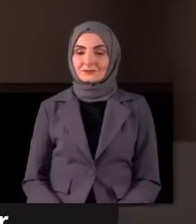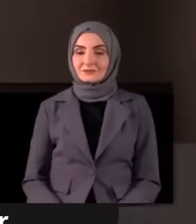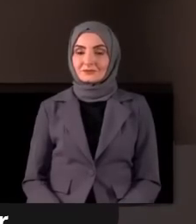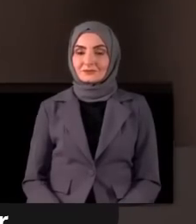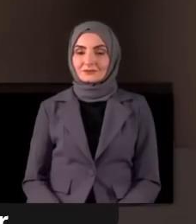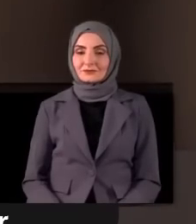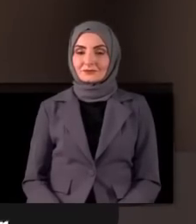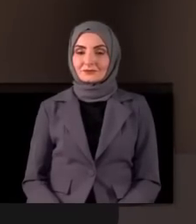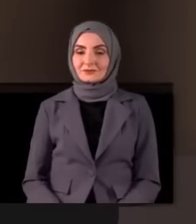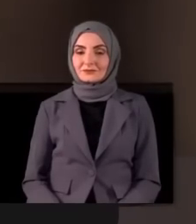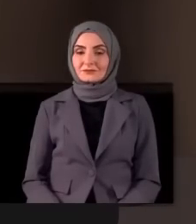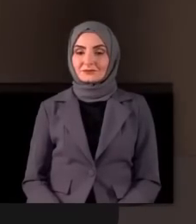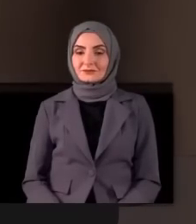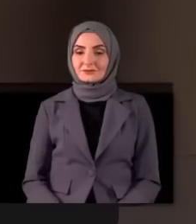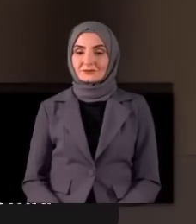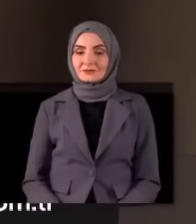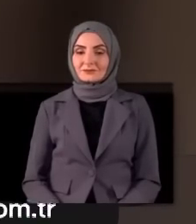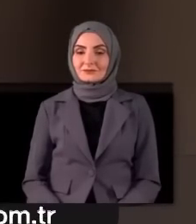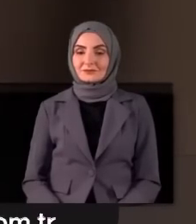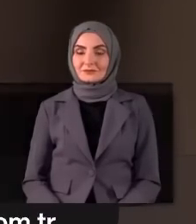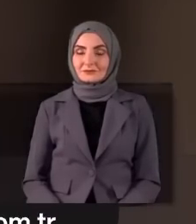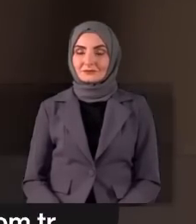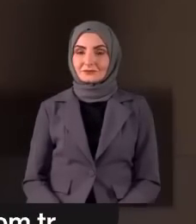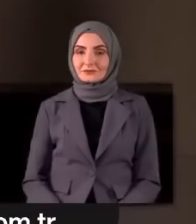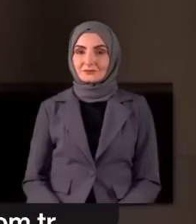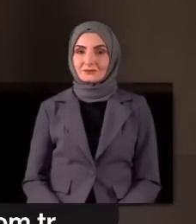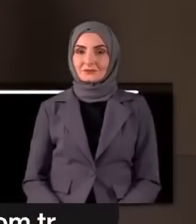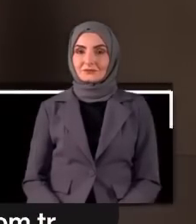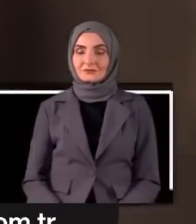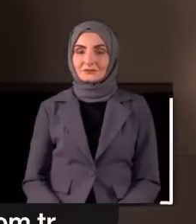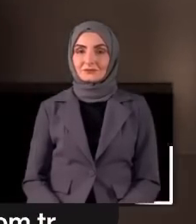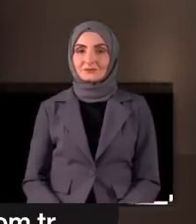tasdikten razı olsun. Afyon İl Özel İdare Müdürlüğü'ne çok teşekkür ederim, minnettarım.